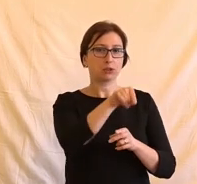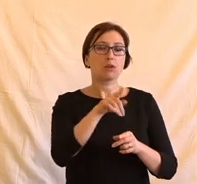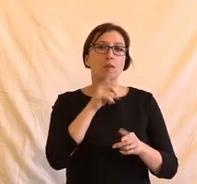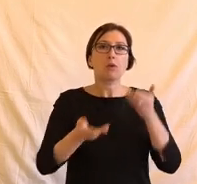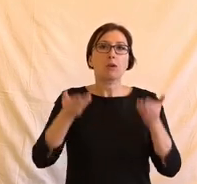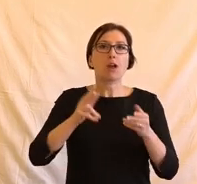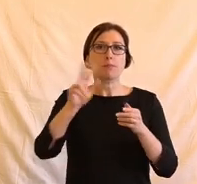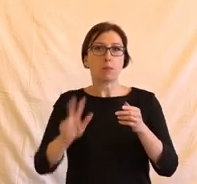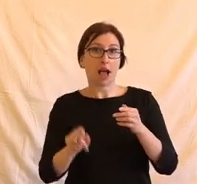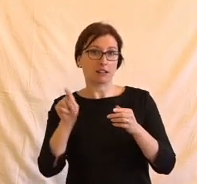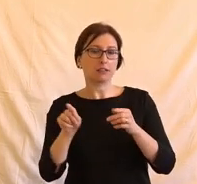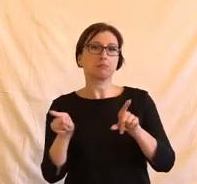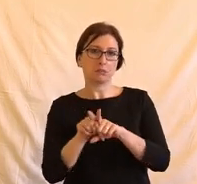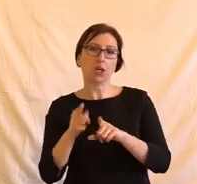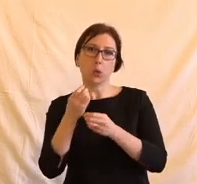i pobaltské státy.